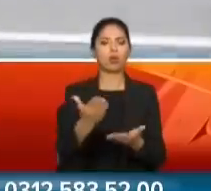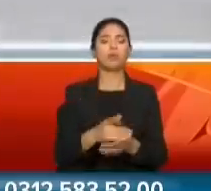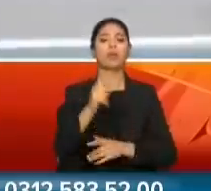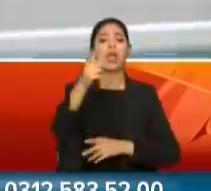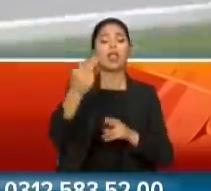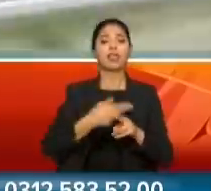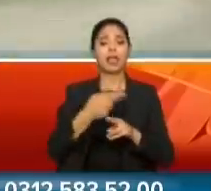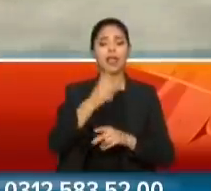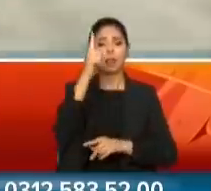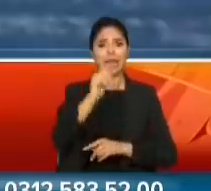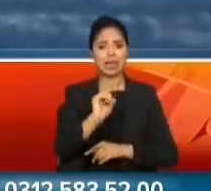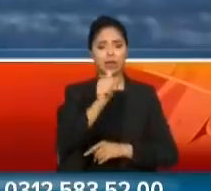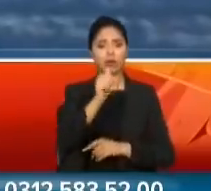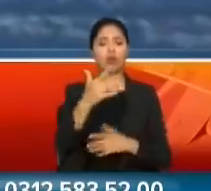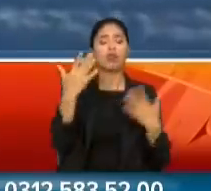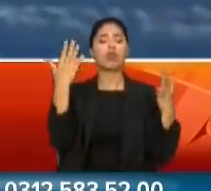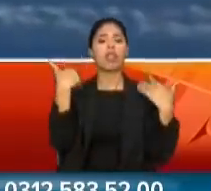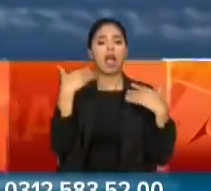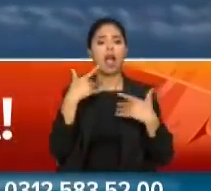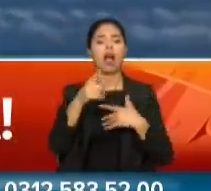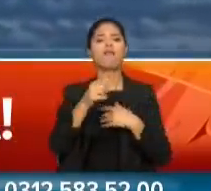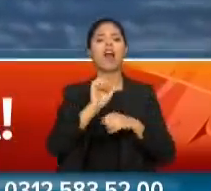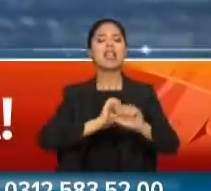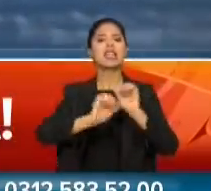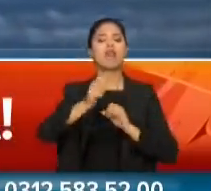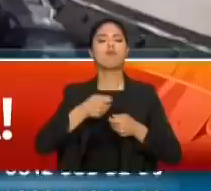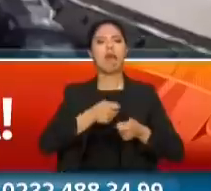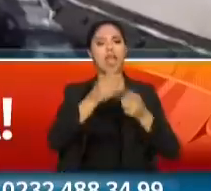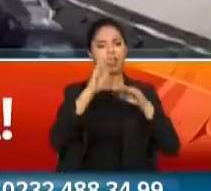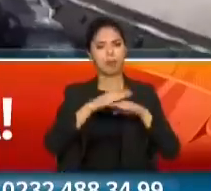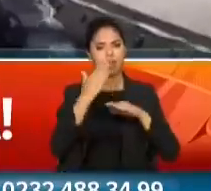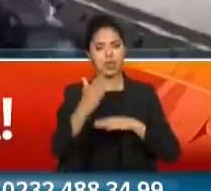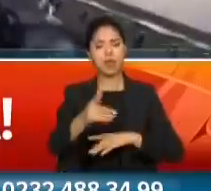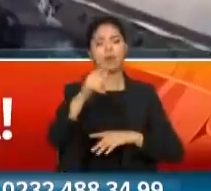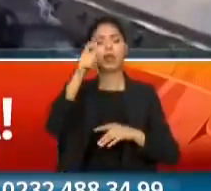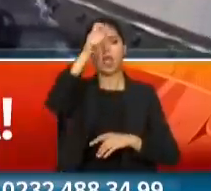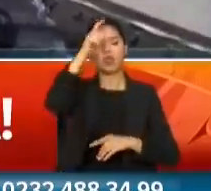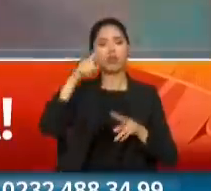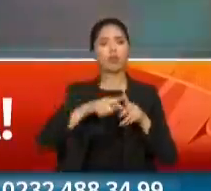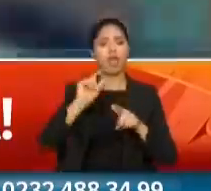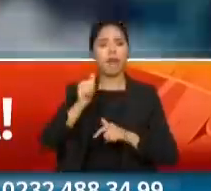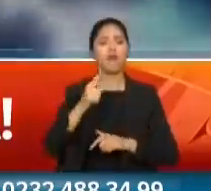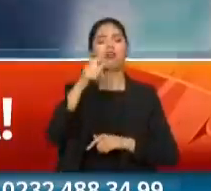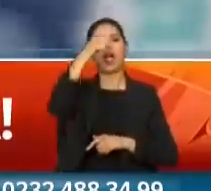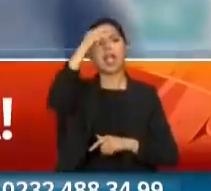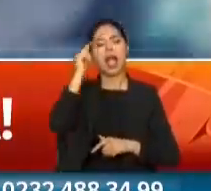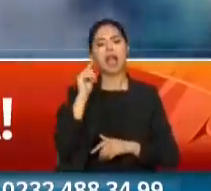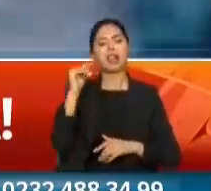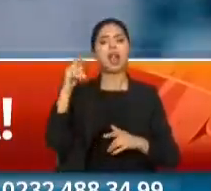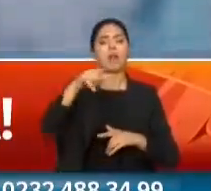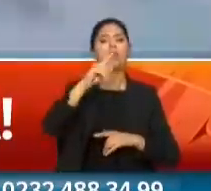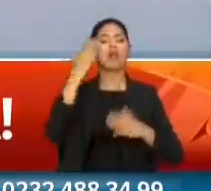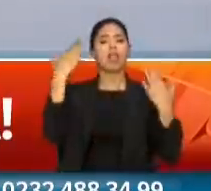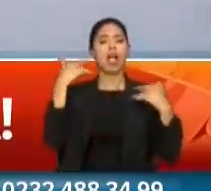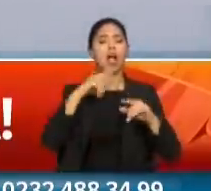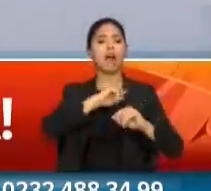Bu tatbikatın ilk gününde hava taarruzu ve hava savunma eğitimleri yapıldı Türk'e Kon altıları ve Azerbaycan hava kuvvetlerine